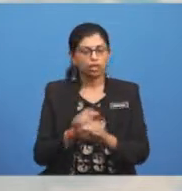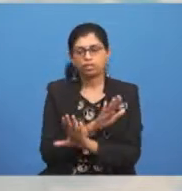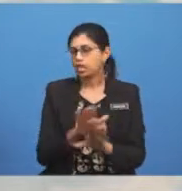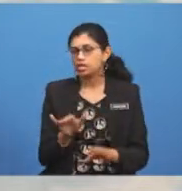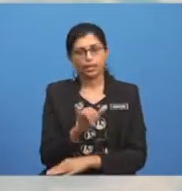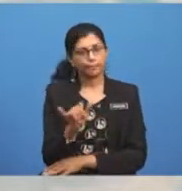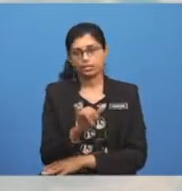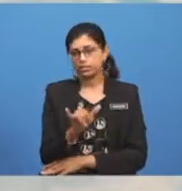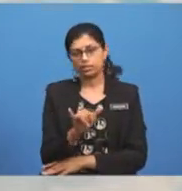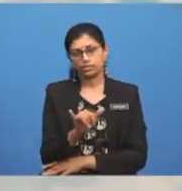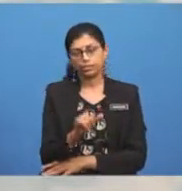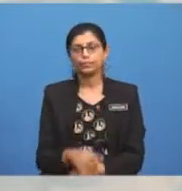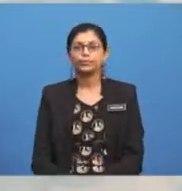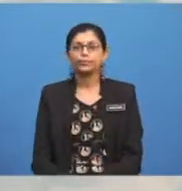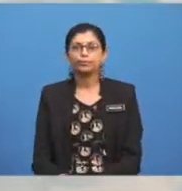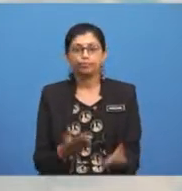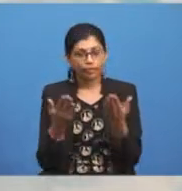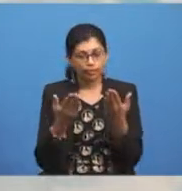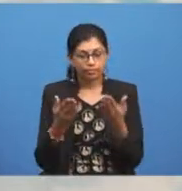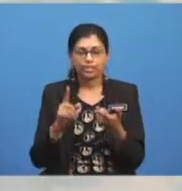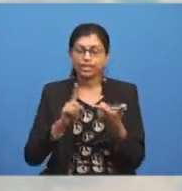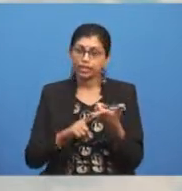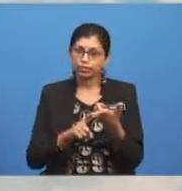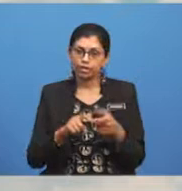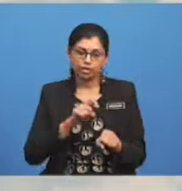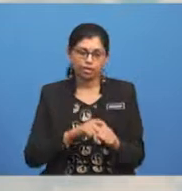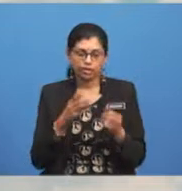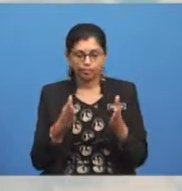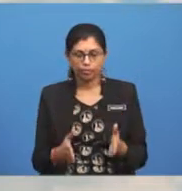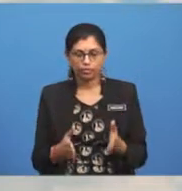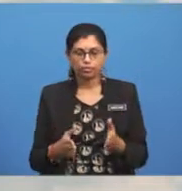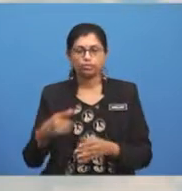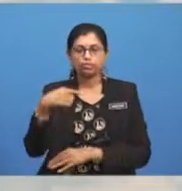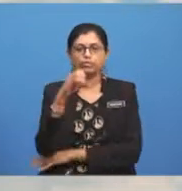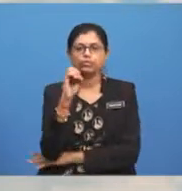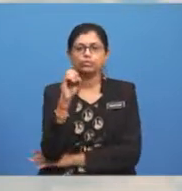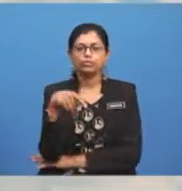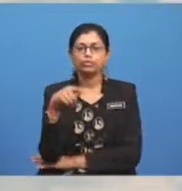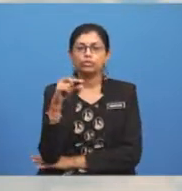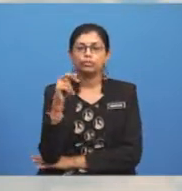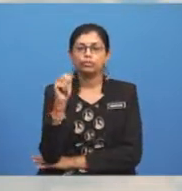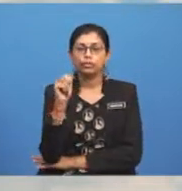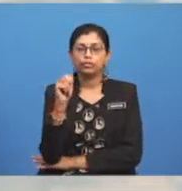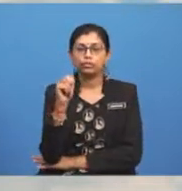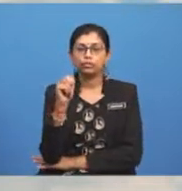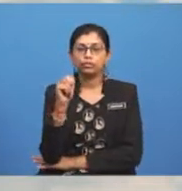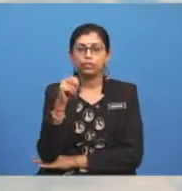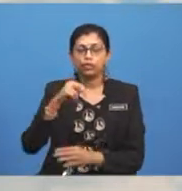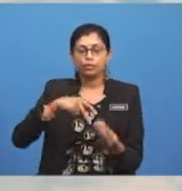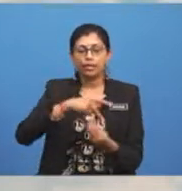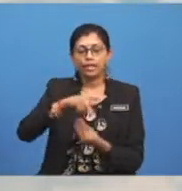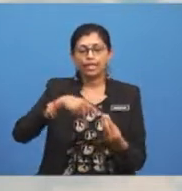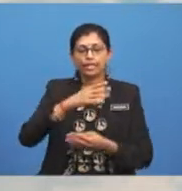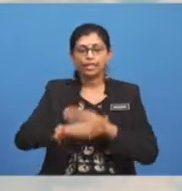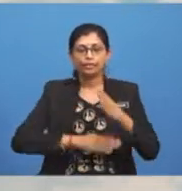Perbezaan yang kedua, tempoh untuk satelit geopagon mengelilingi bumi adalah tetap sama